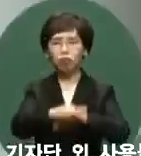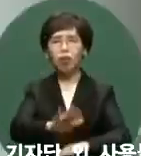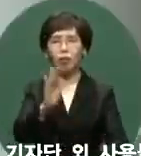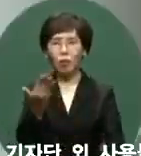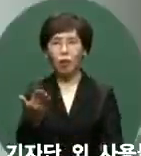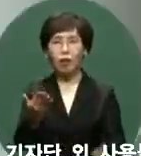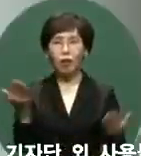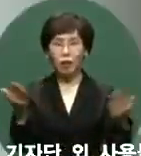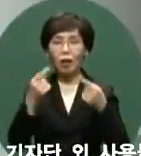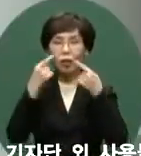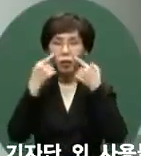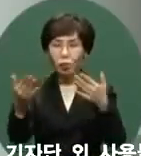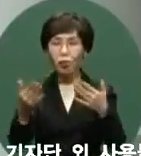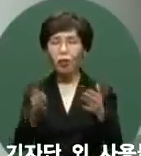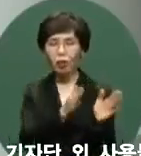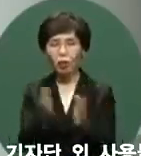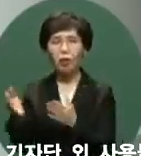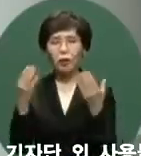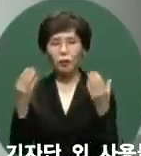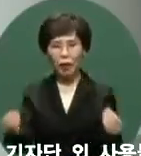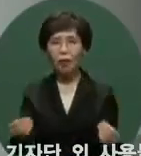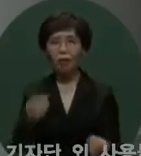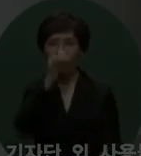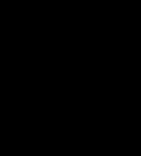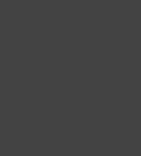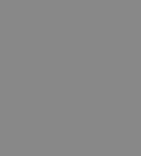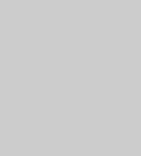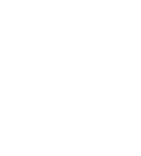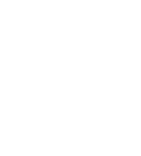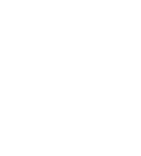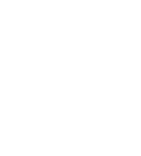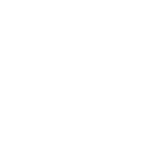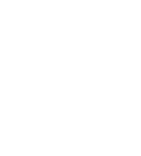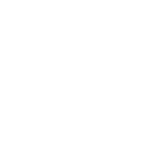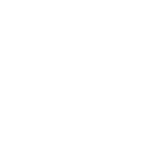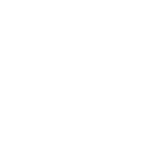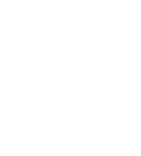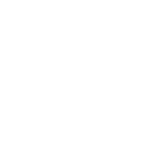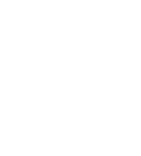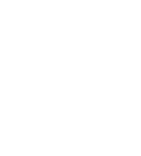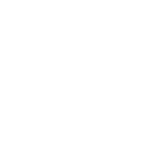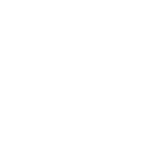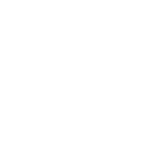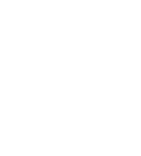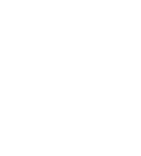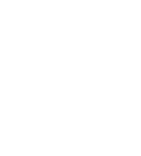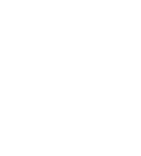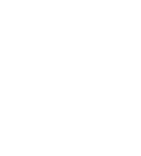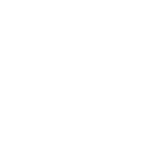그렇게 분명하게 저는 정리를 했으면 좋겠구요 그